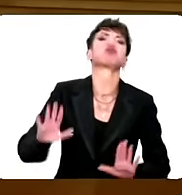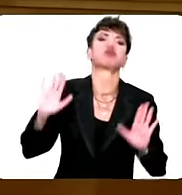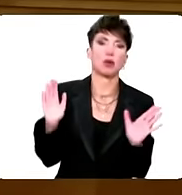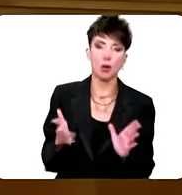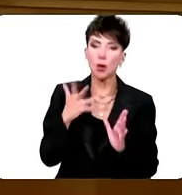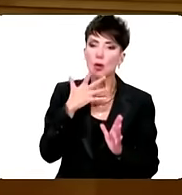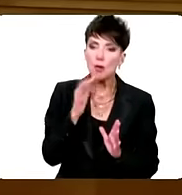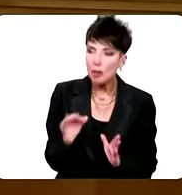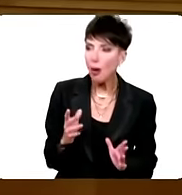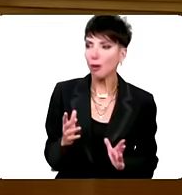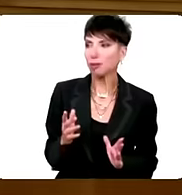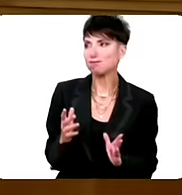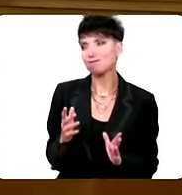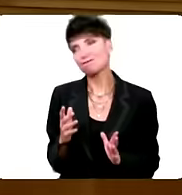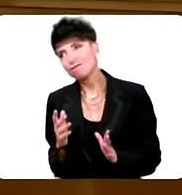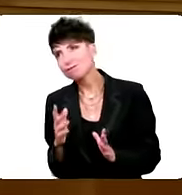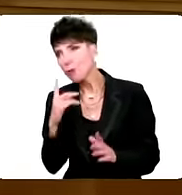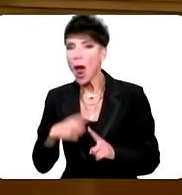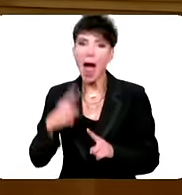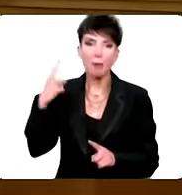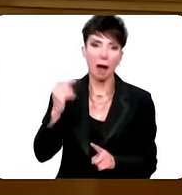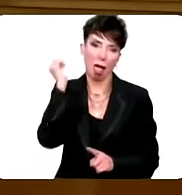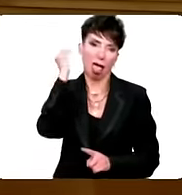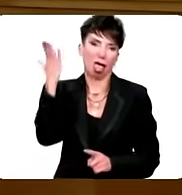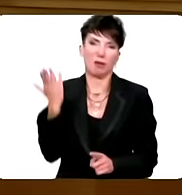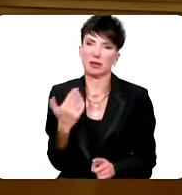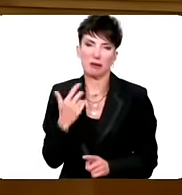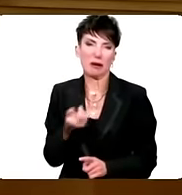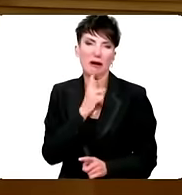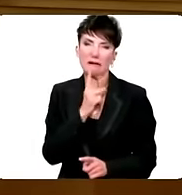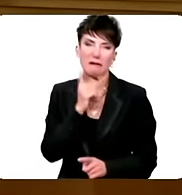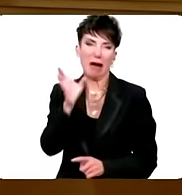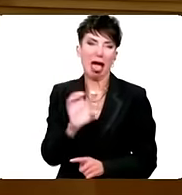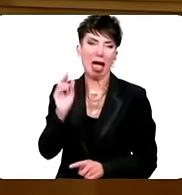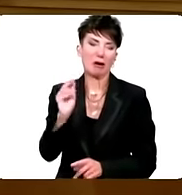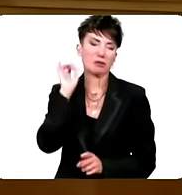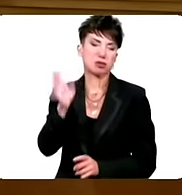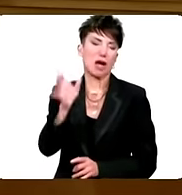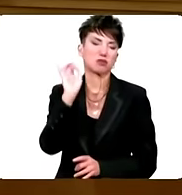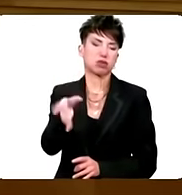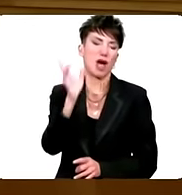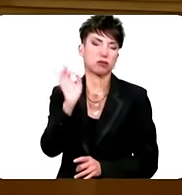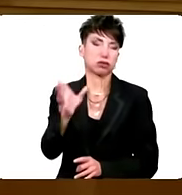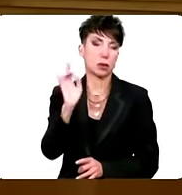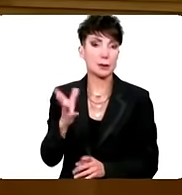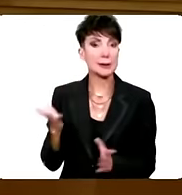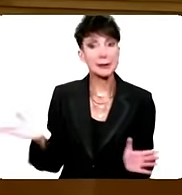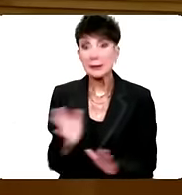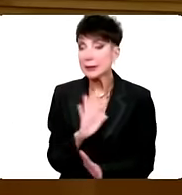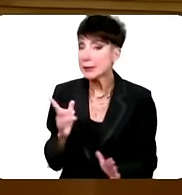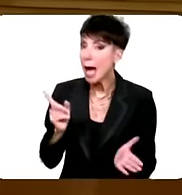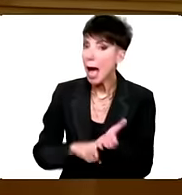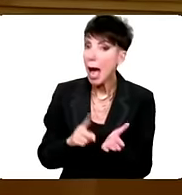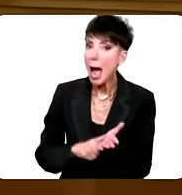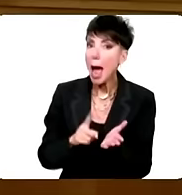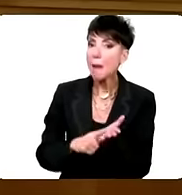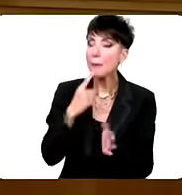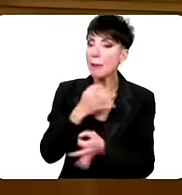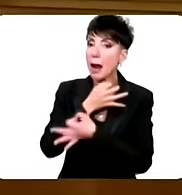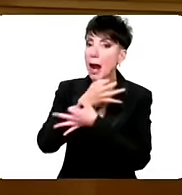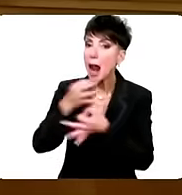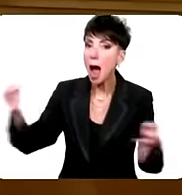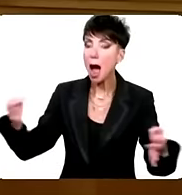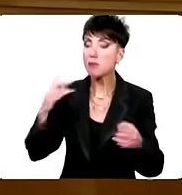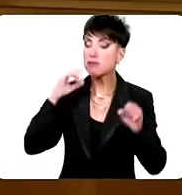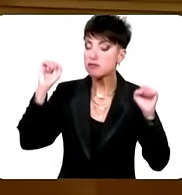αρκετά σημαντικές. Και δεν καταφέραμε τελικά να δώσουμε περιεχόμενο στην ευρωπαϊκή διάσταση των εκλογών. Υπήρχαν όμως σίγουρα και